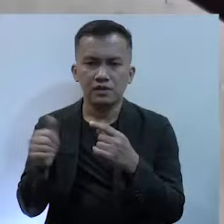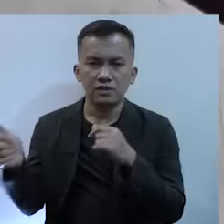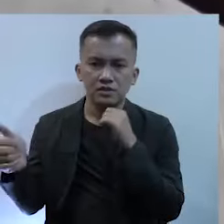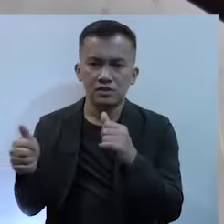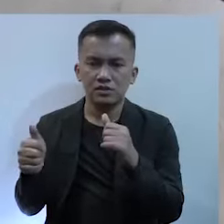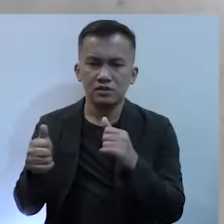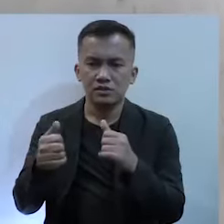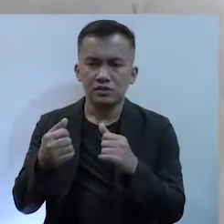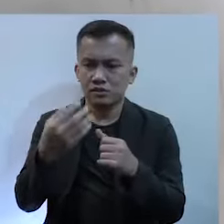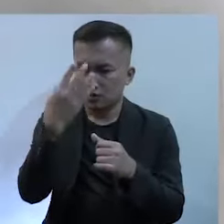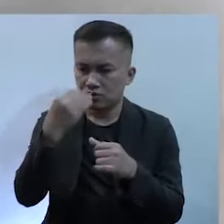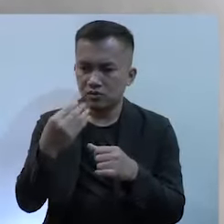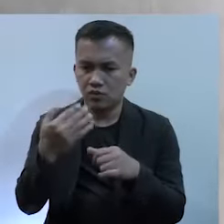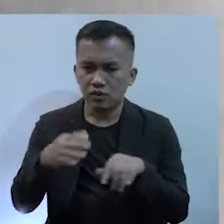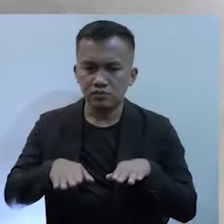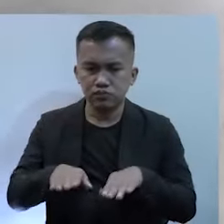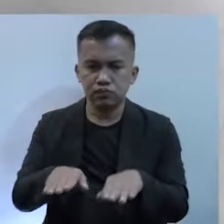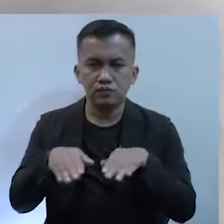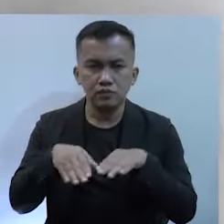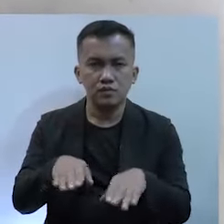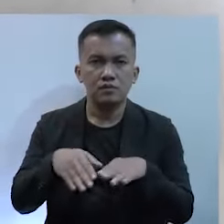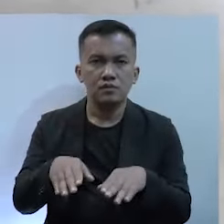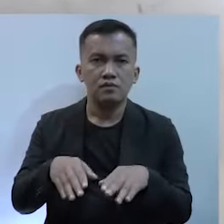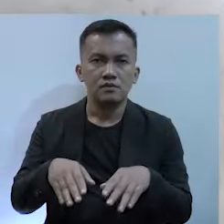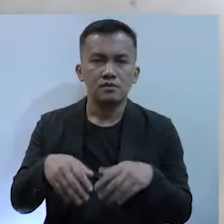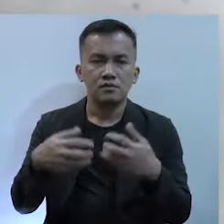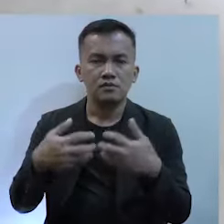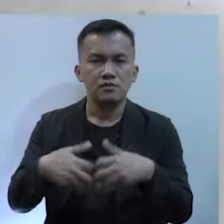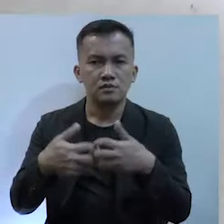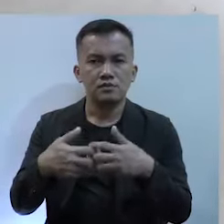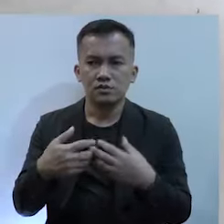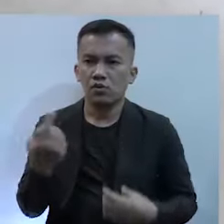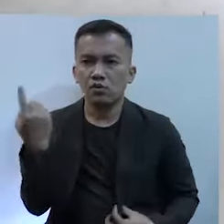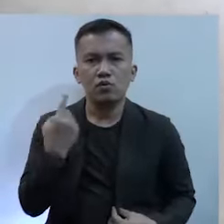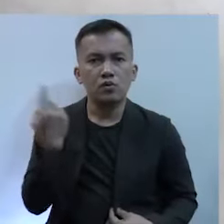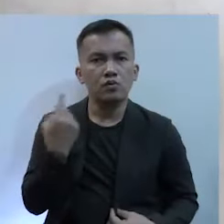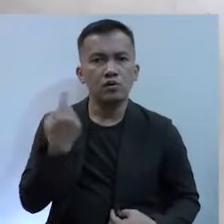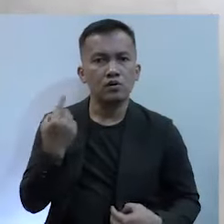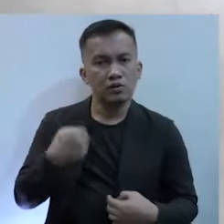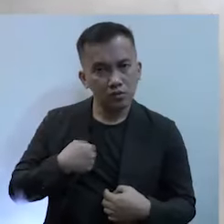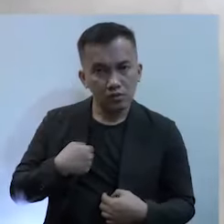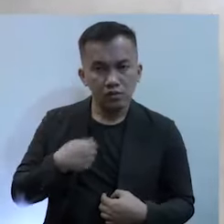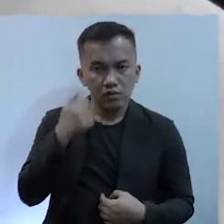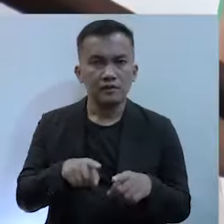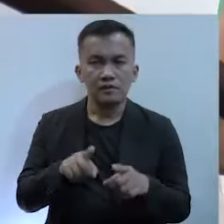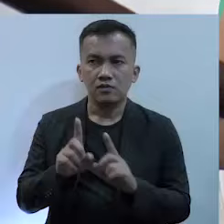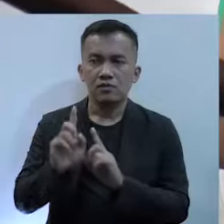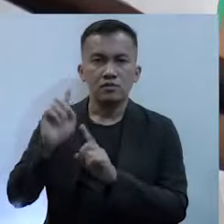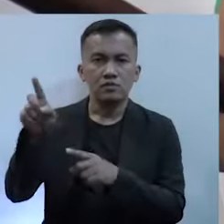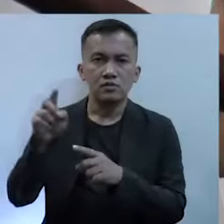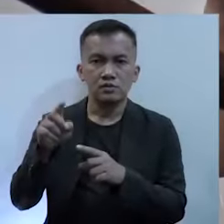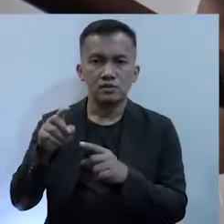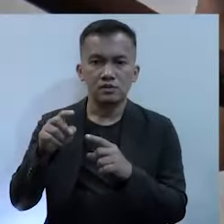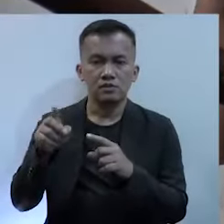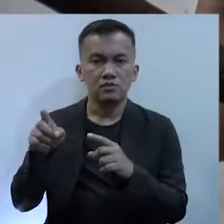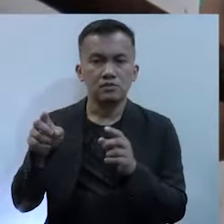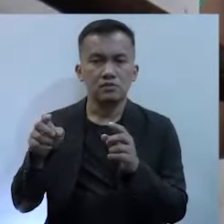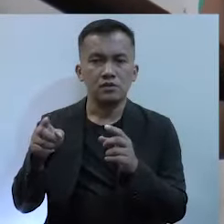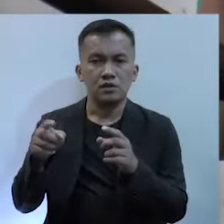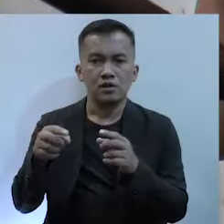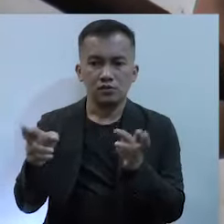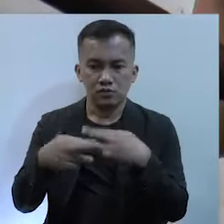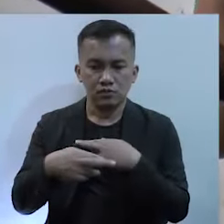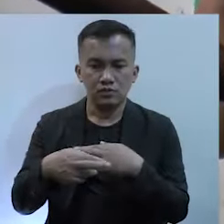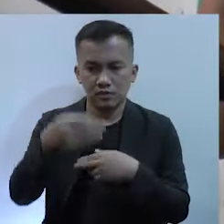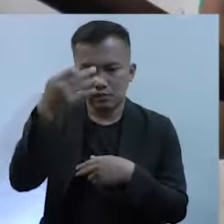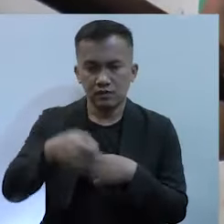daw sila nakakatulog, gawa nagbabibrate yung makina ni po. Ganun, pananakot niya lagi sa akin. Umakyat siya sa unit ko, sa tapat